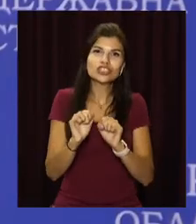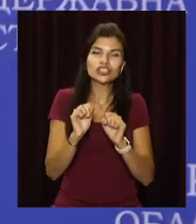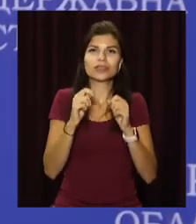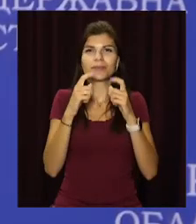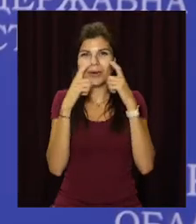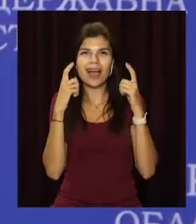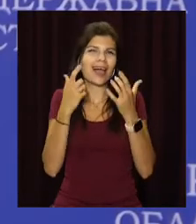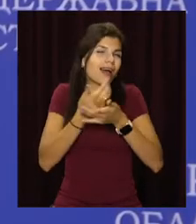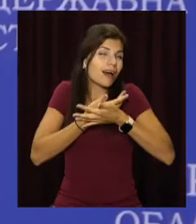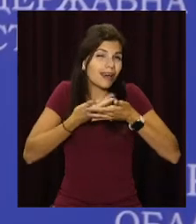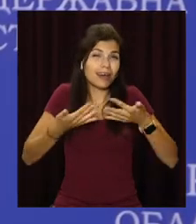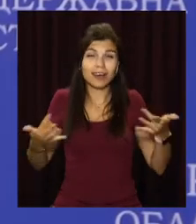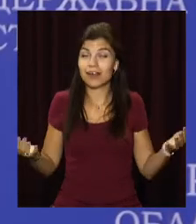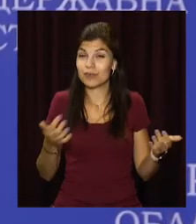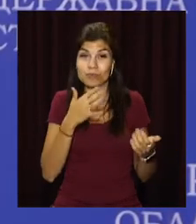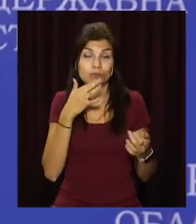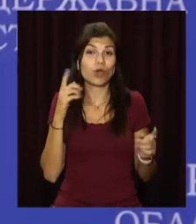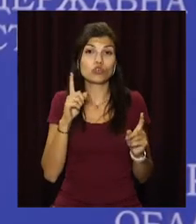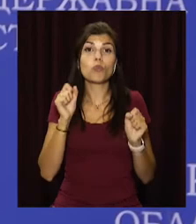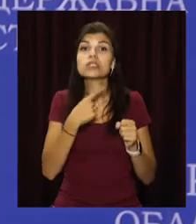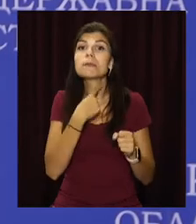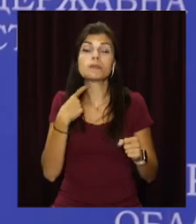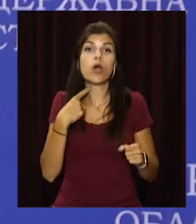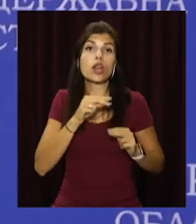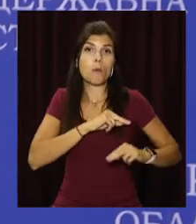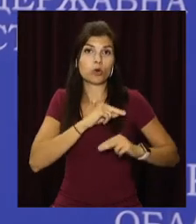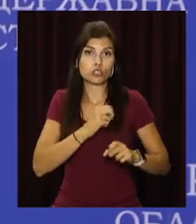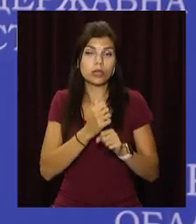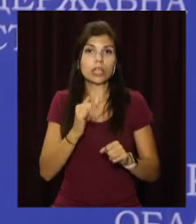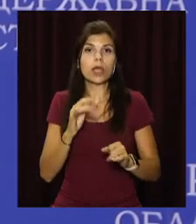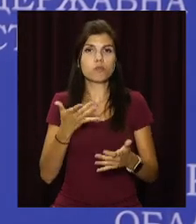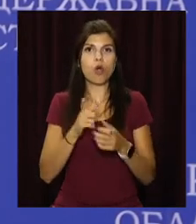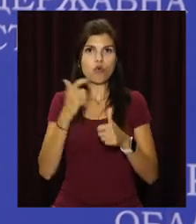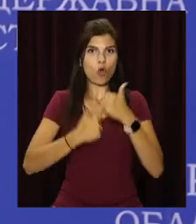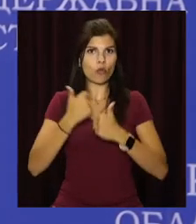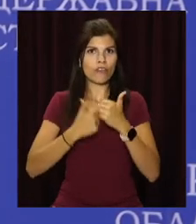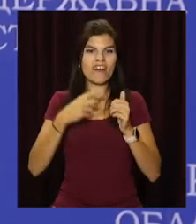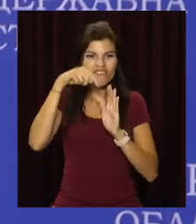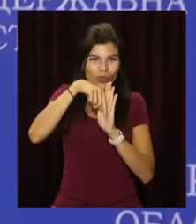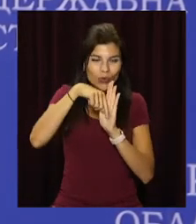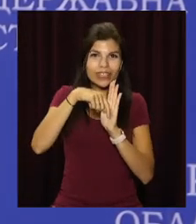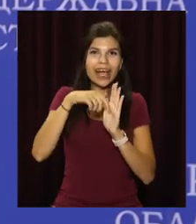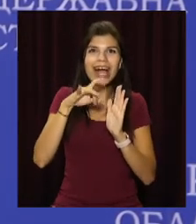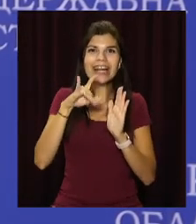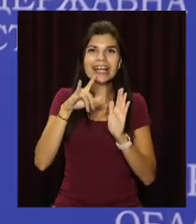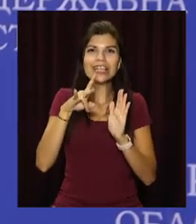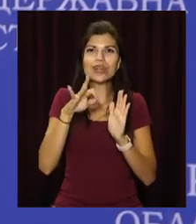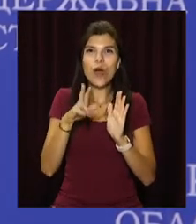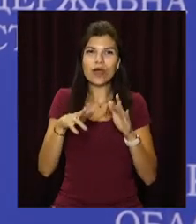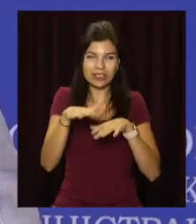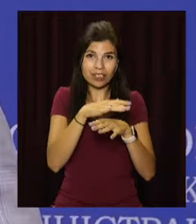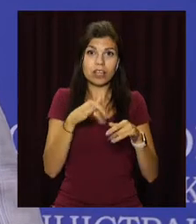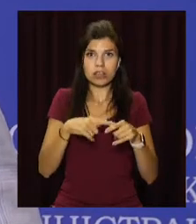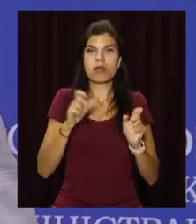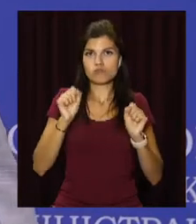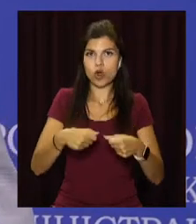могла забезпечити тими робочими місцями і бути конкурентними в першу чергу на внутрішньому ринку і стати більш